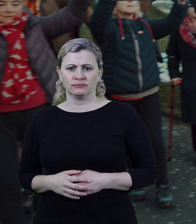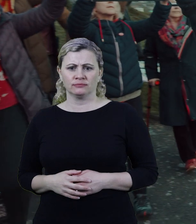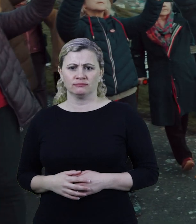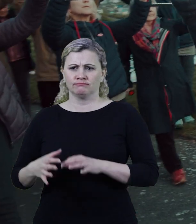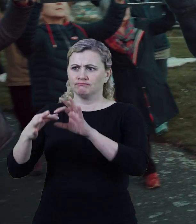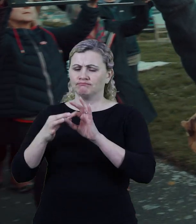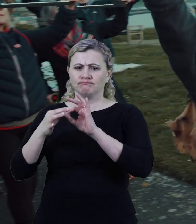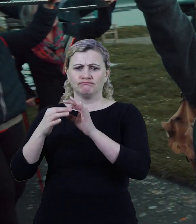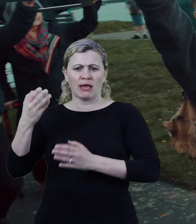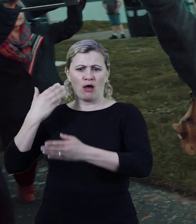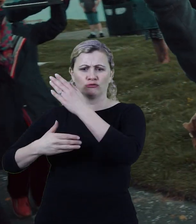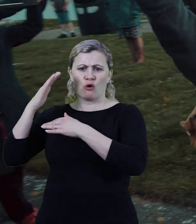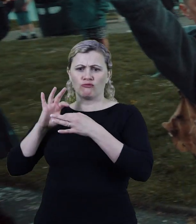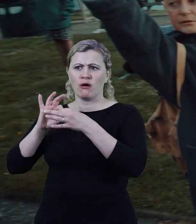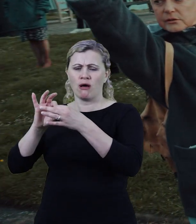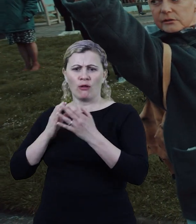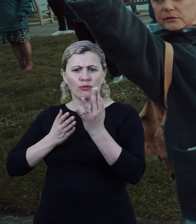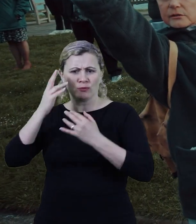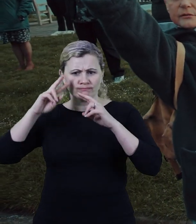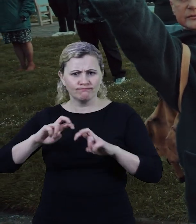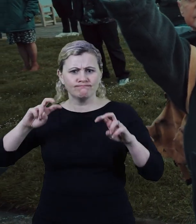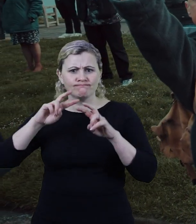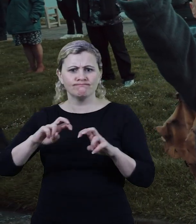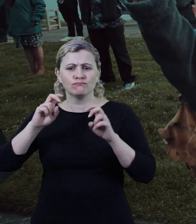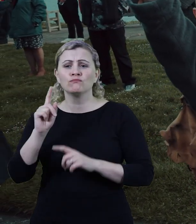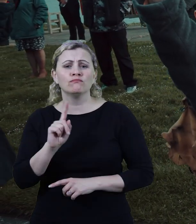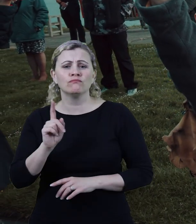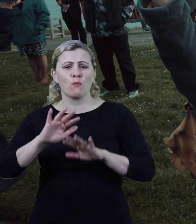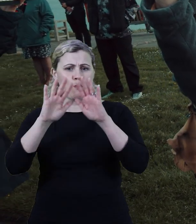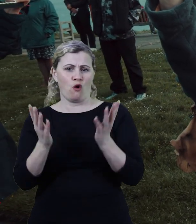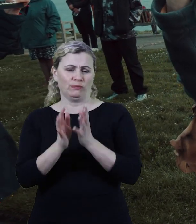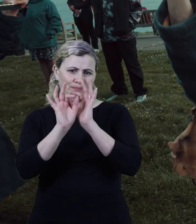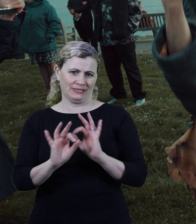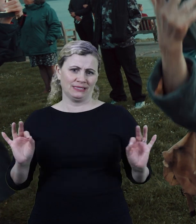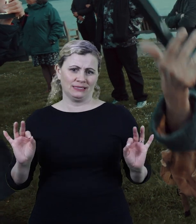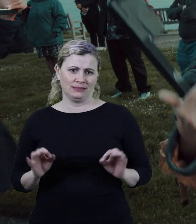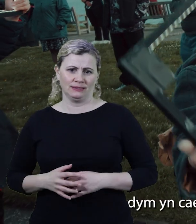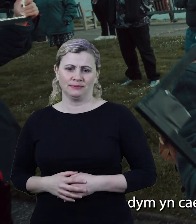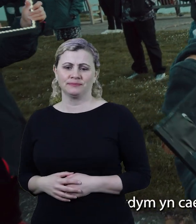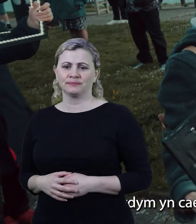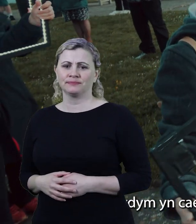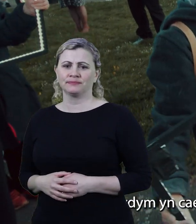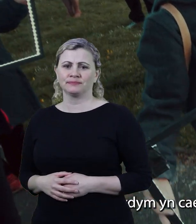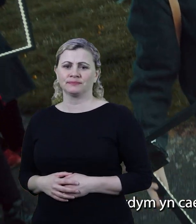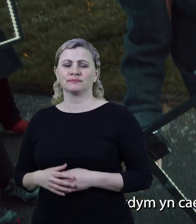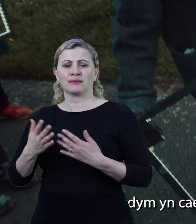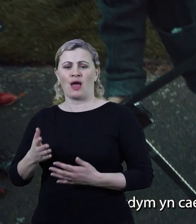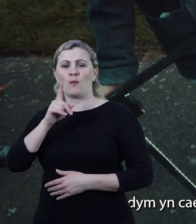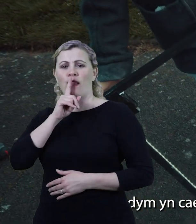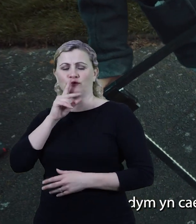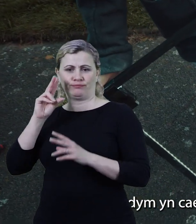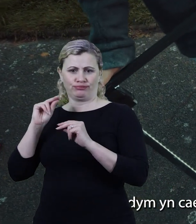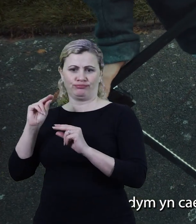America a close historical tie in the quest for world peace. Nid ydym yn cael ein hysgogi